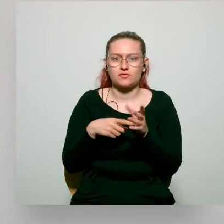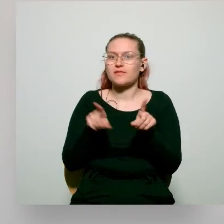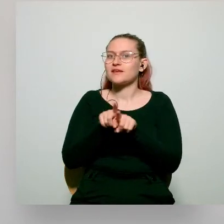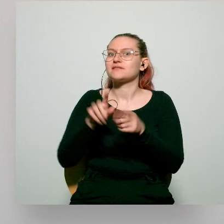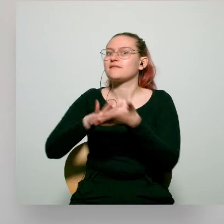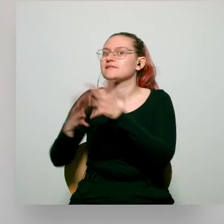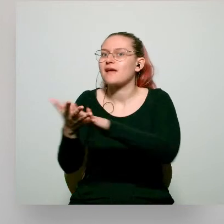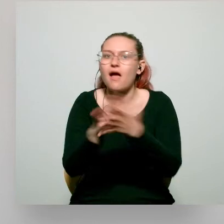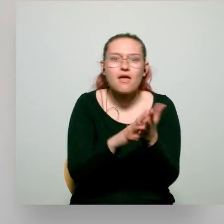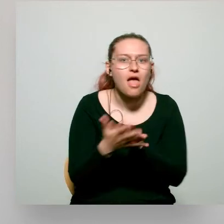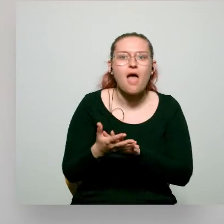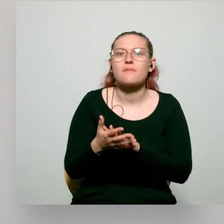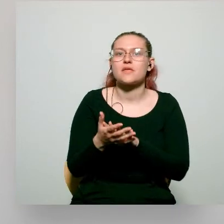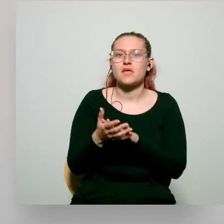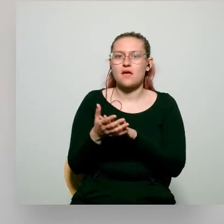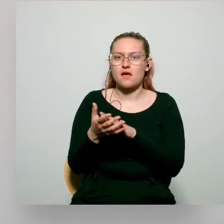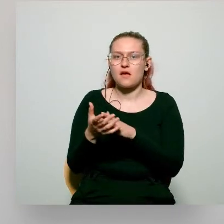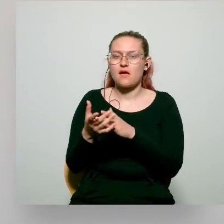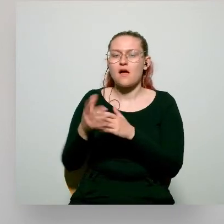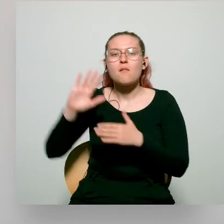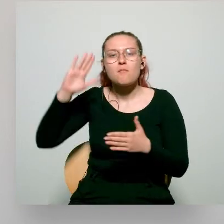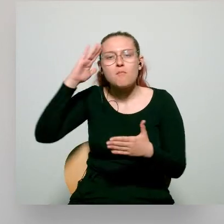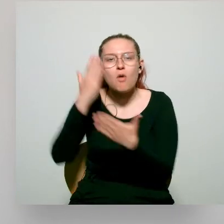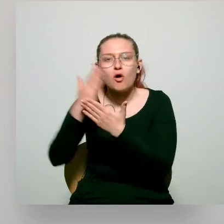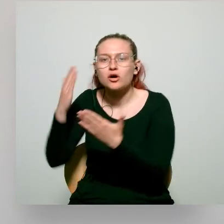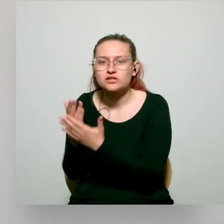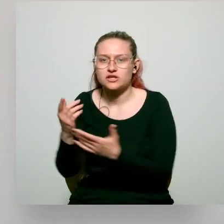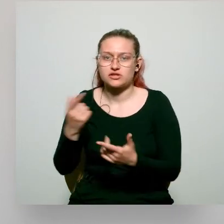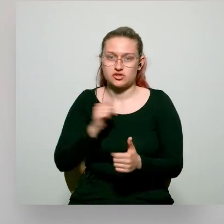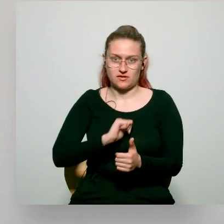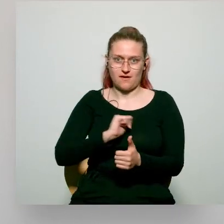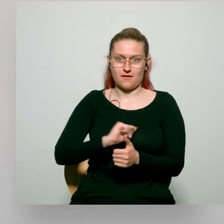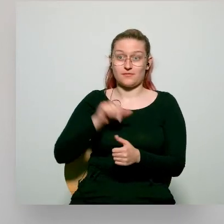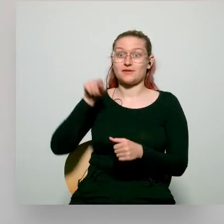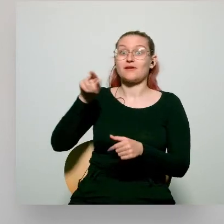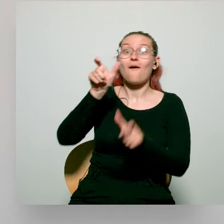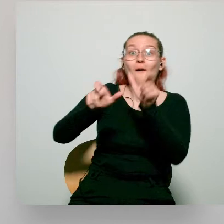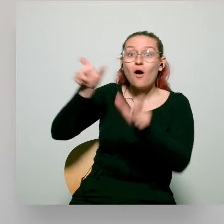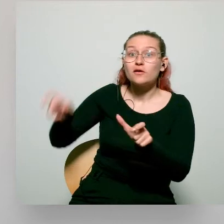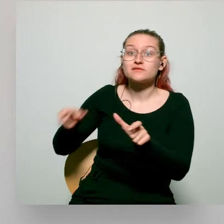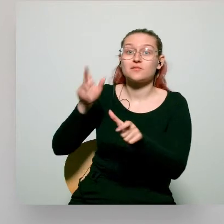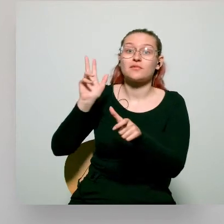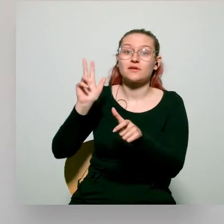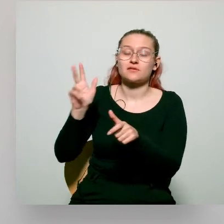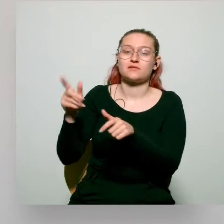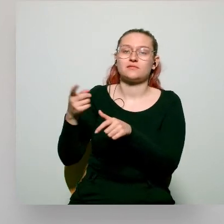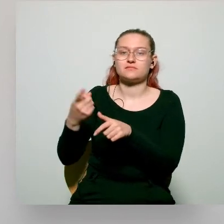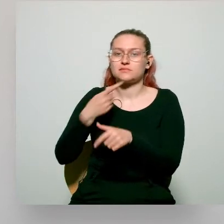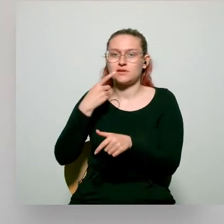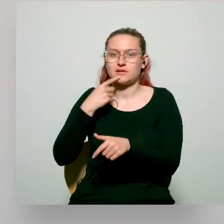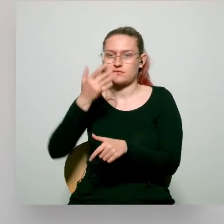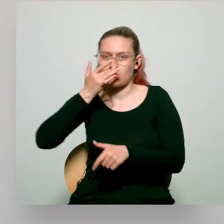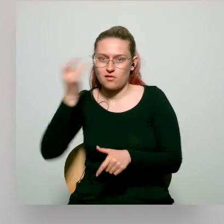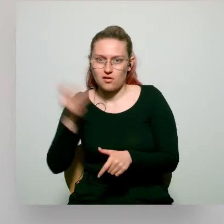że rosyjskojęzyczni Ukraińcy tak samo myślą o Ukrainie, jak ci, którzy z Zachodu przyjechali, prawda, na